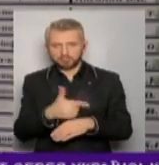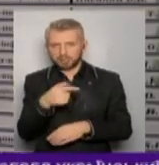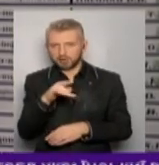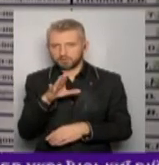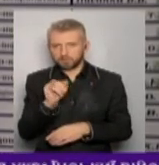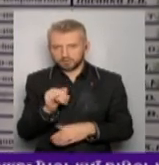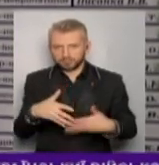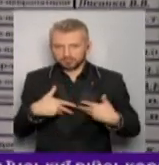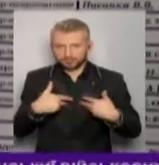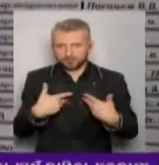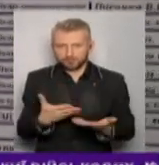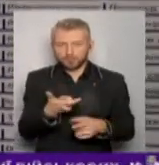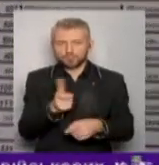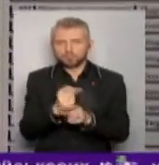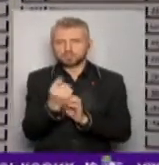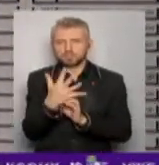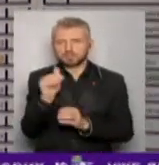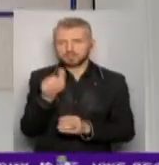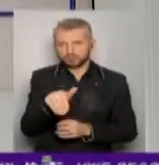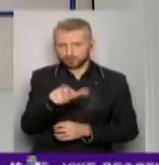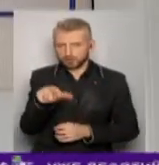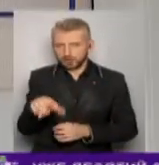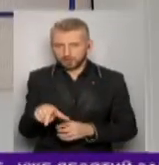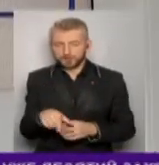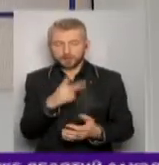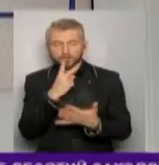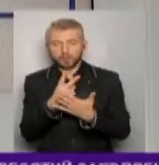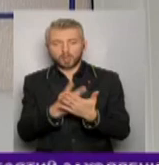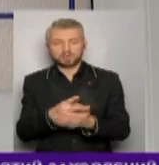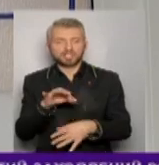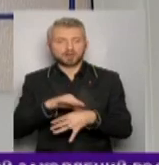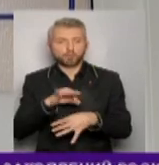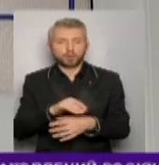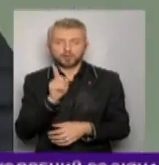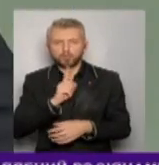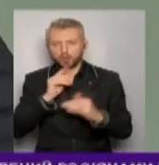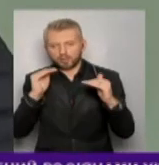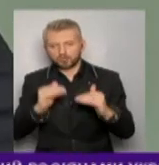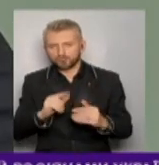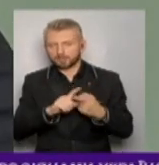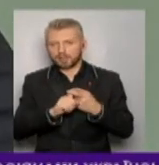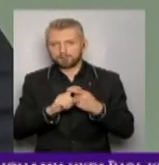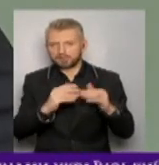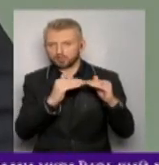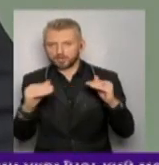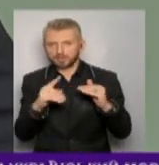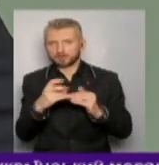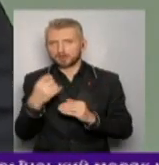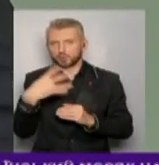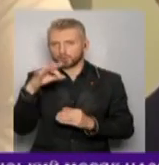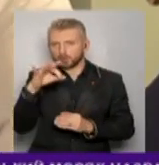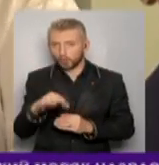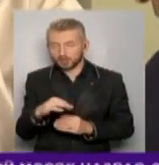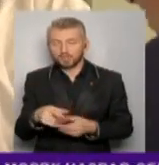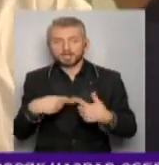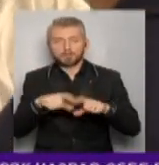вірусної інфекції у понад 15 тисяч киян. Утім, показник захворюваності поки нижчий за епідпоріг майже на 40%.